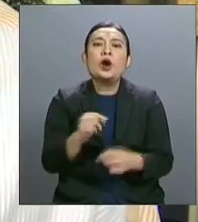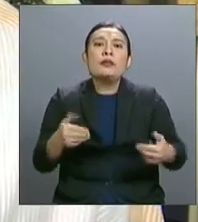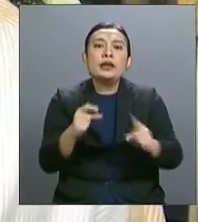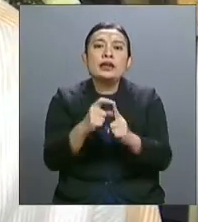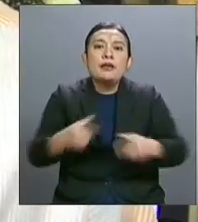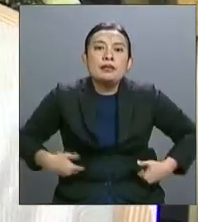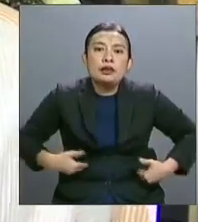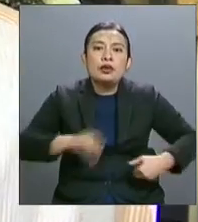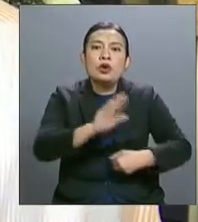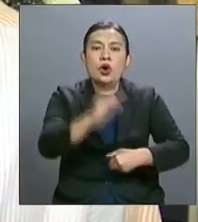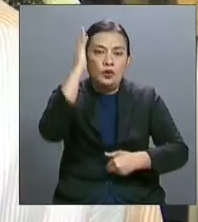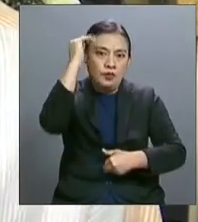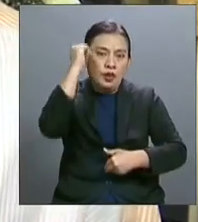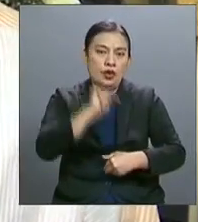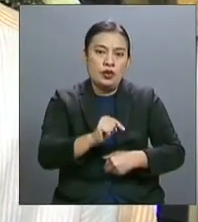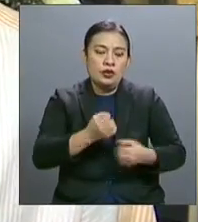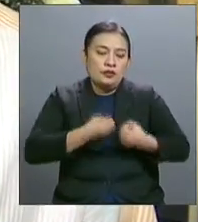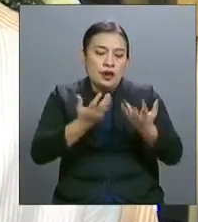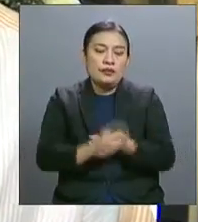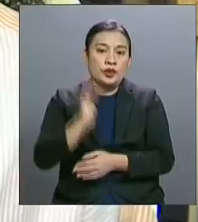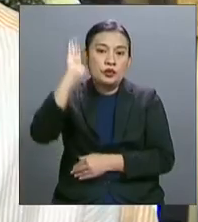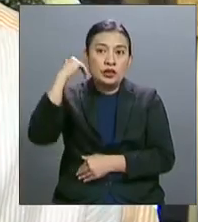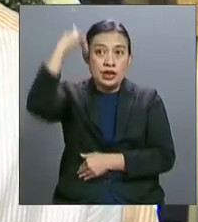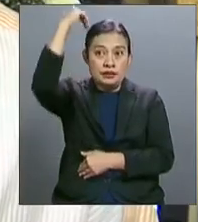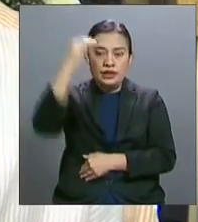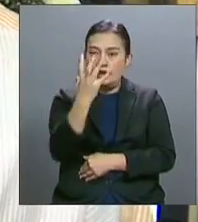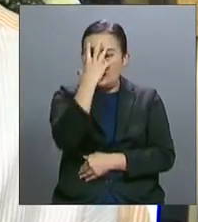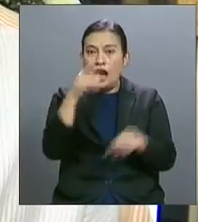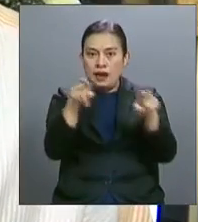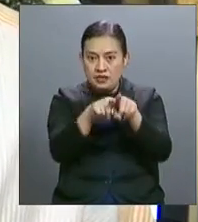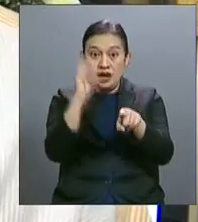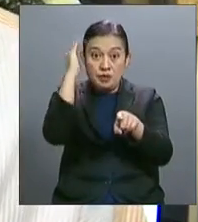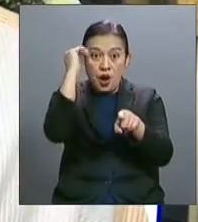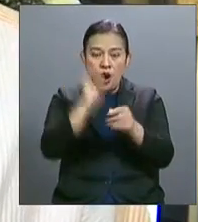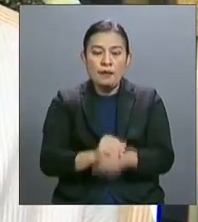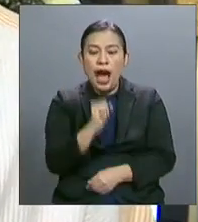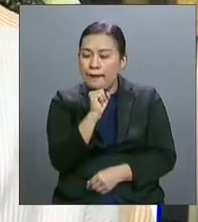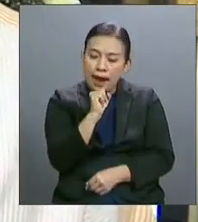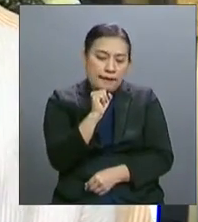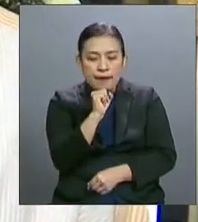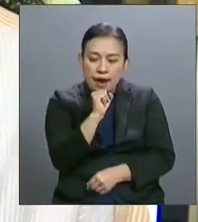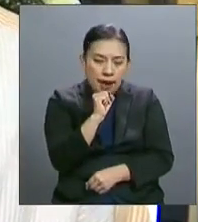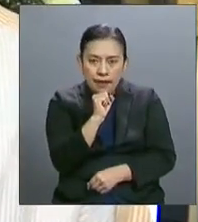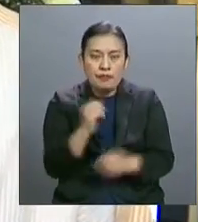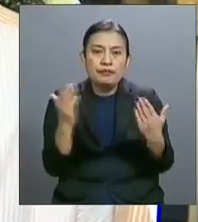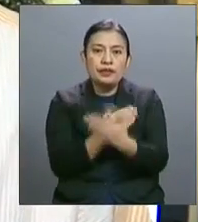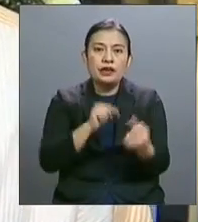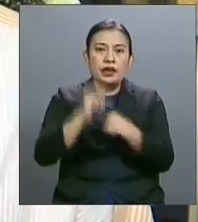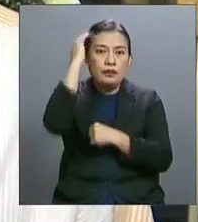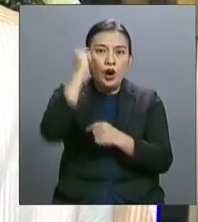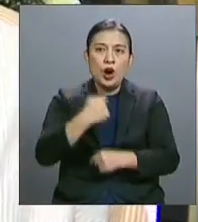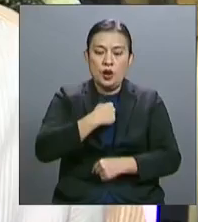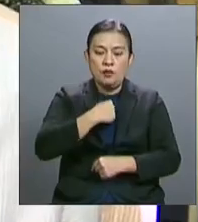กลางของโชว์ก็จะให้พี่ชายคนโตเนี่ยที่หน้าเหมือนพ่อที่สุดมาลิปซิงค์แทนพ่อแล้วผมจะร้อง